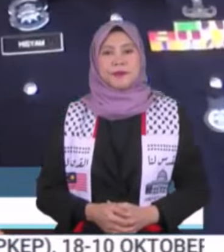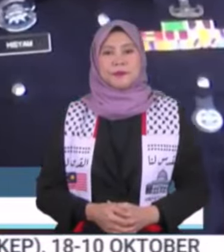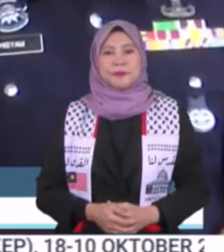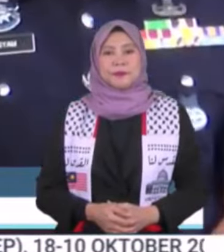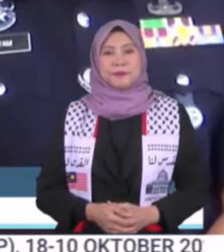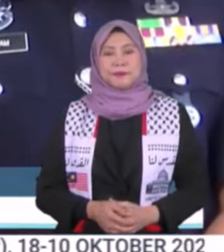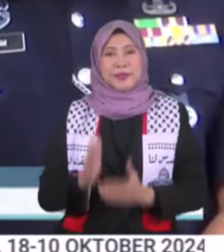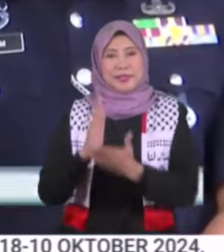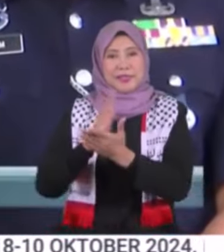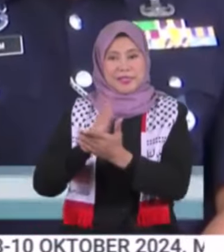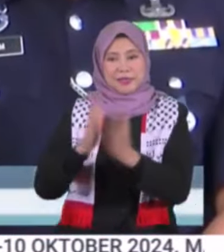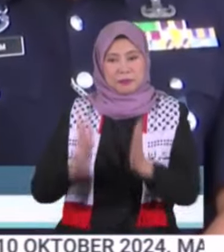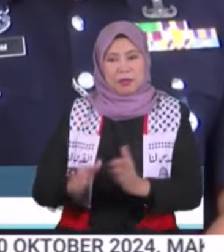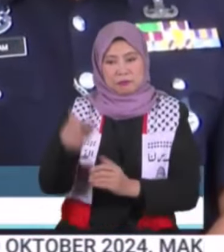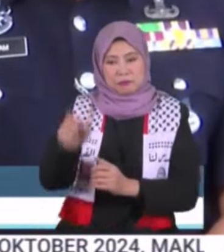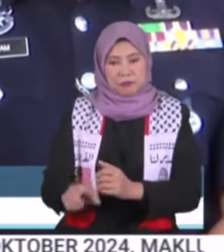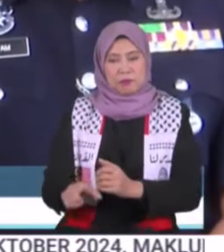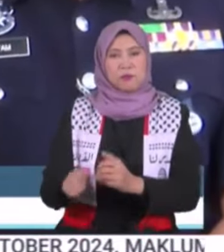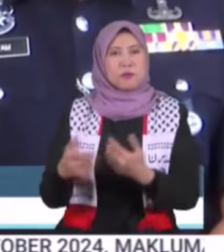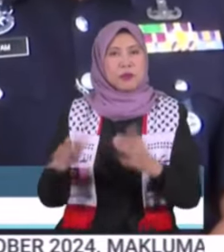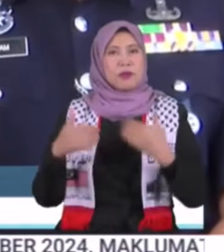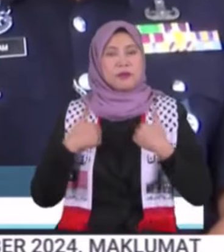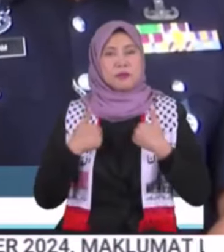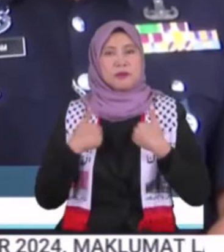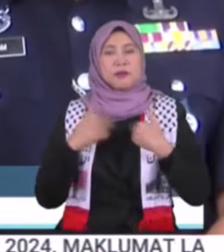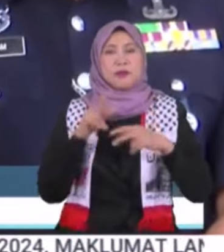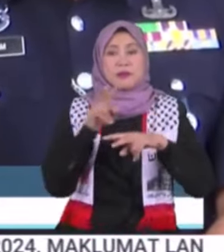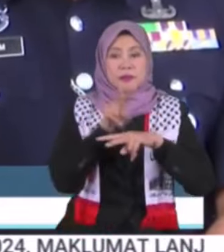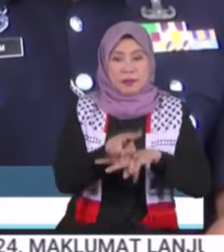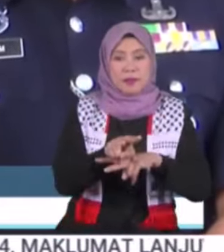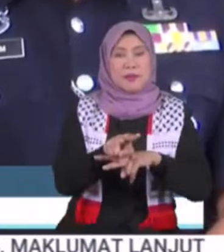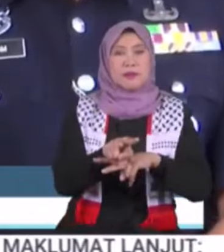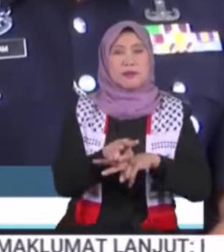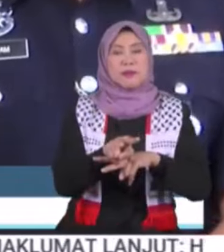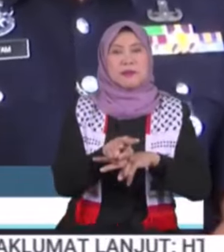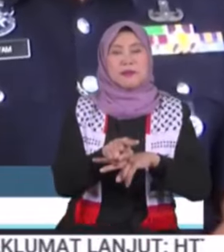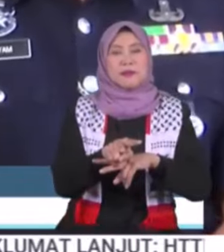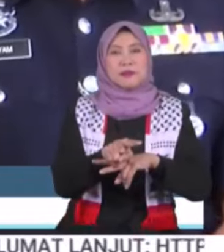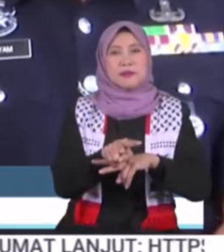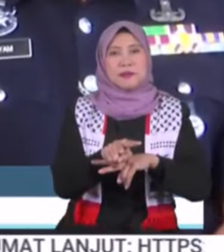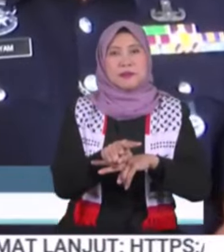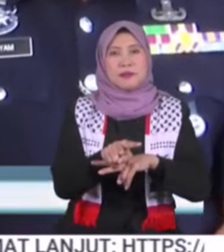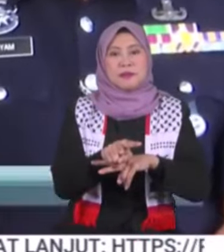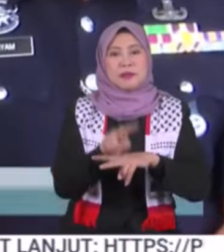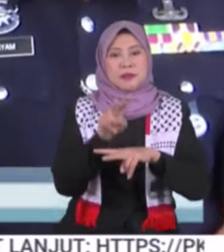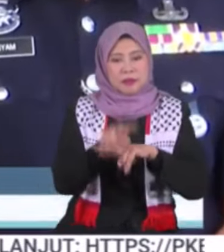So, suspek semua ada, saksi dan juga